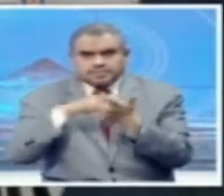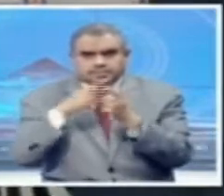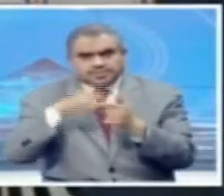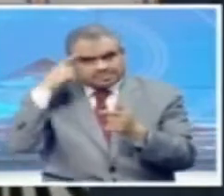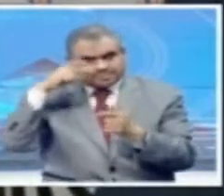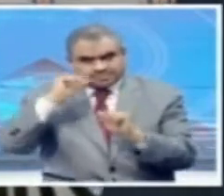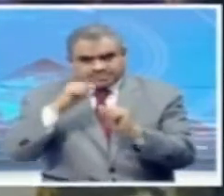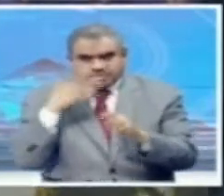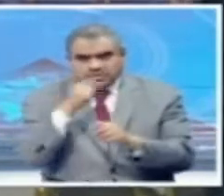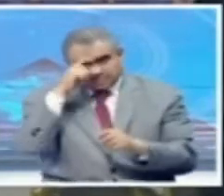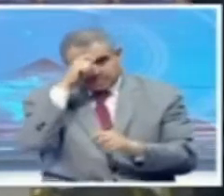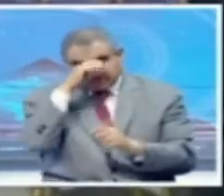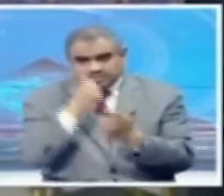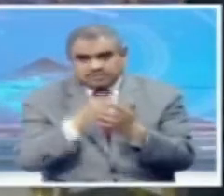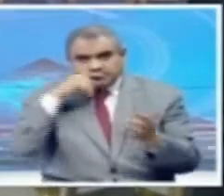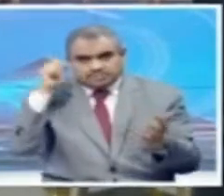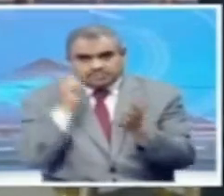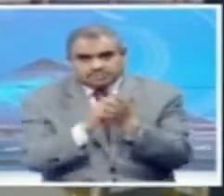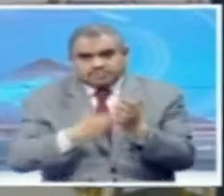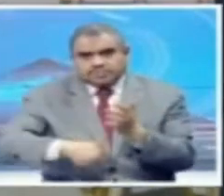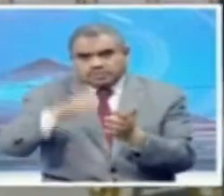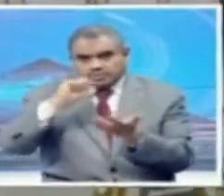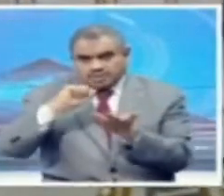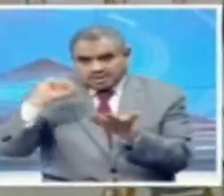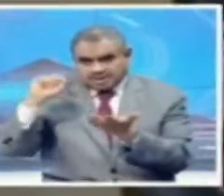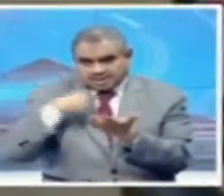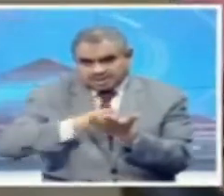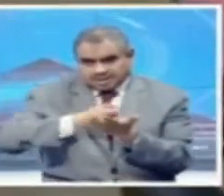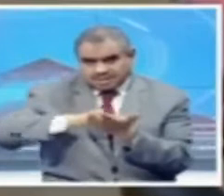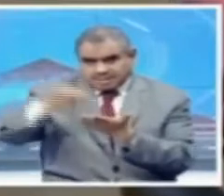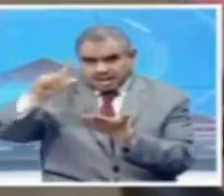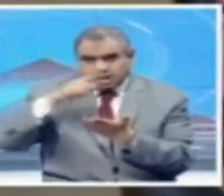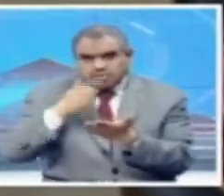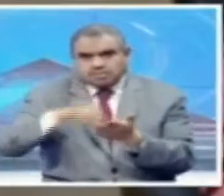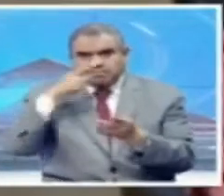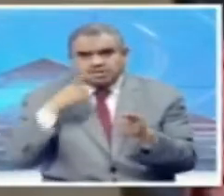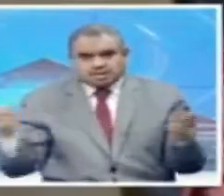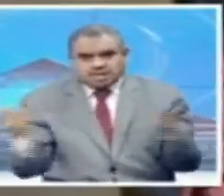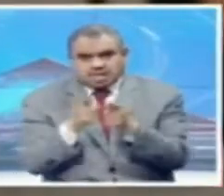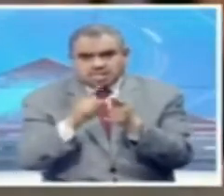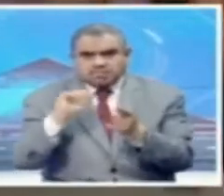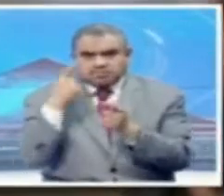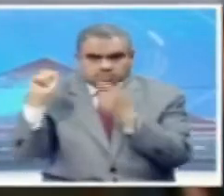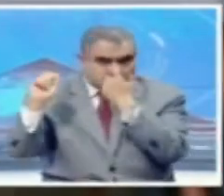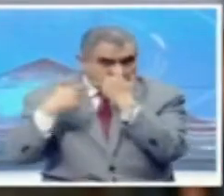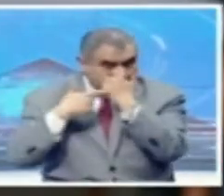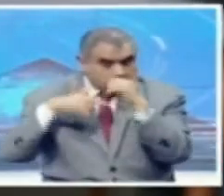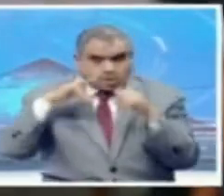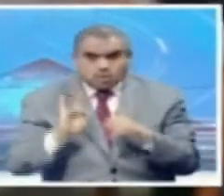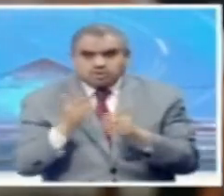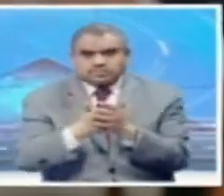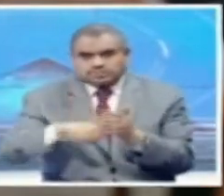يمشي، وهم بالفعل لبوا الطلب على طول في وقت قصير جدا وجابوا لي الكرسي اللي انا